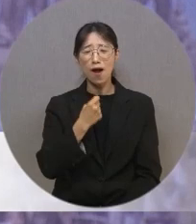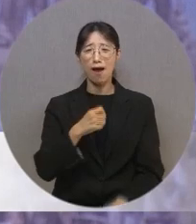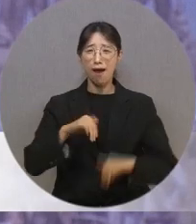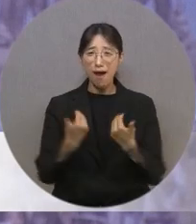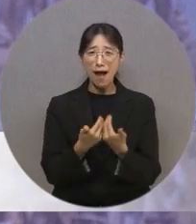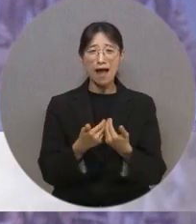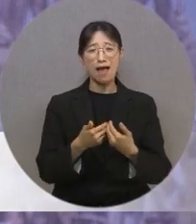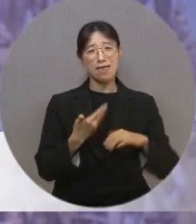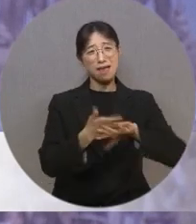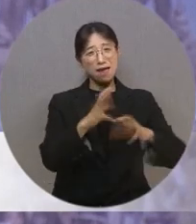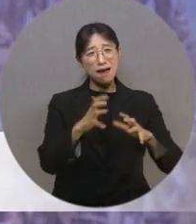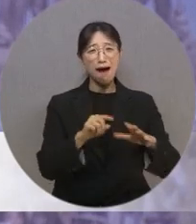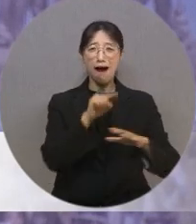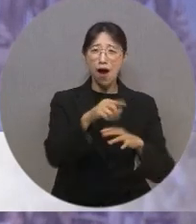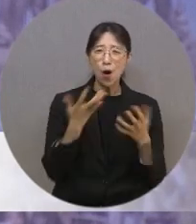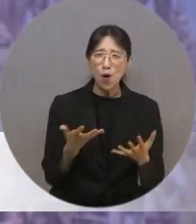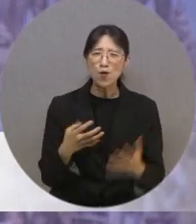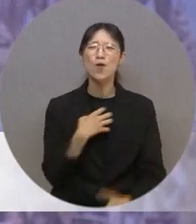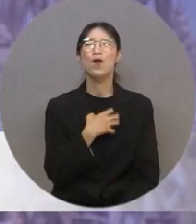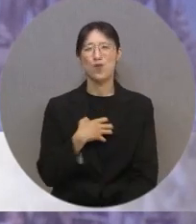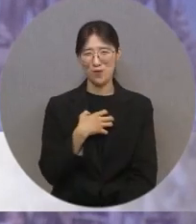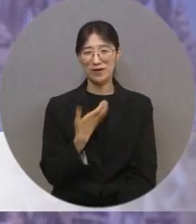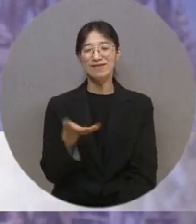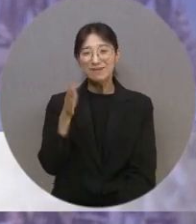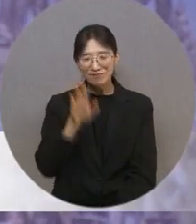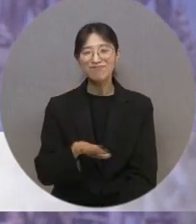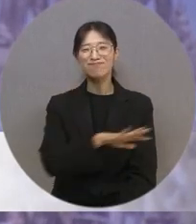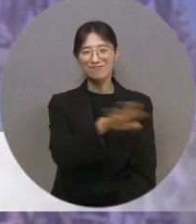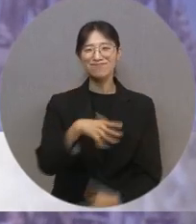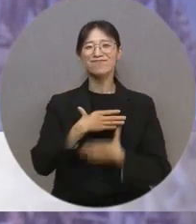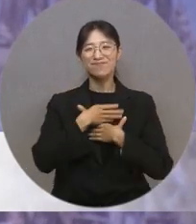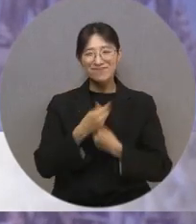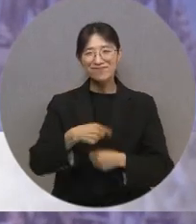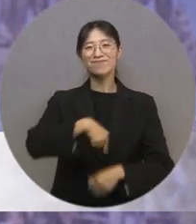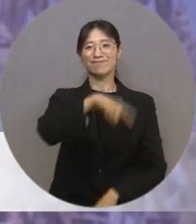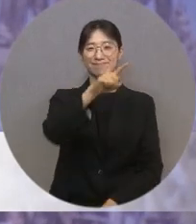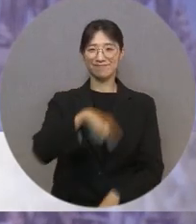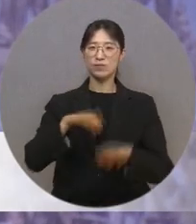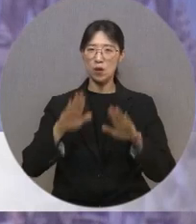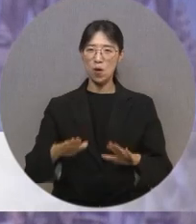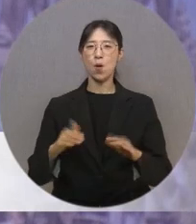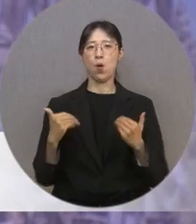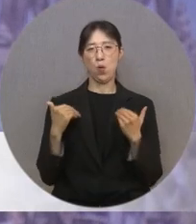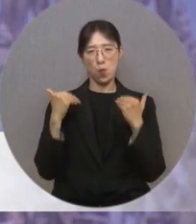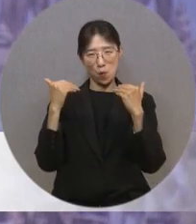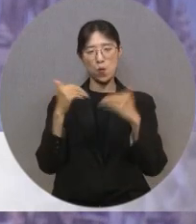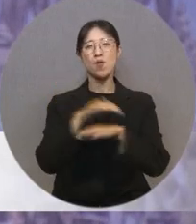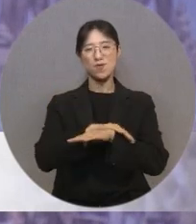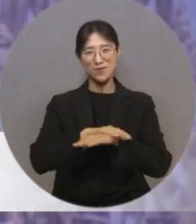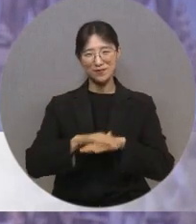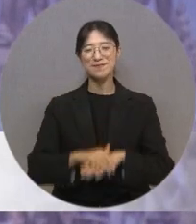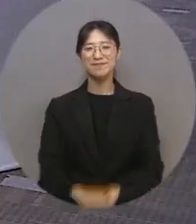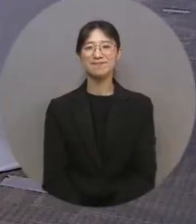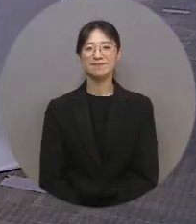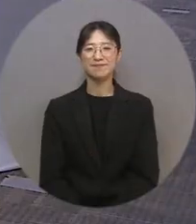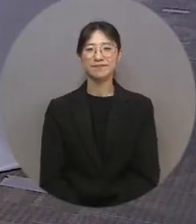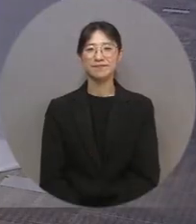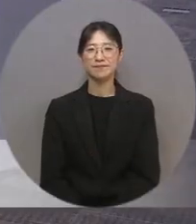그래가지고 걱정도 많이 하시고 그러는데 하여튼 무사히 다 다녀오면서 이제 지금은 이렇게 성숙한 조직이